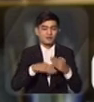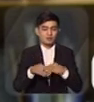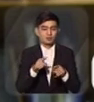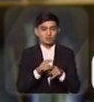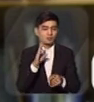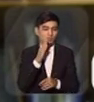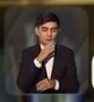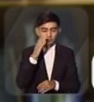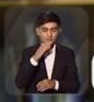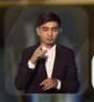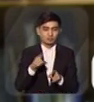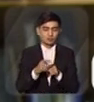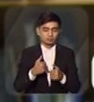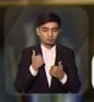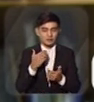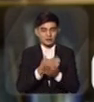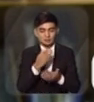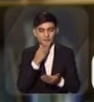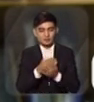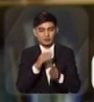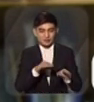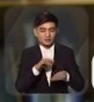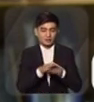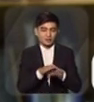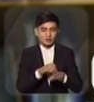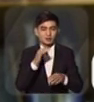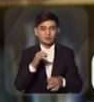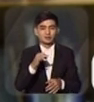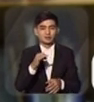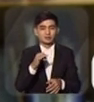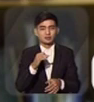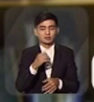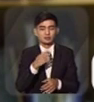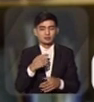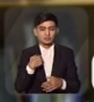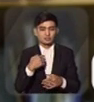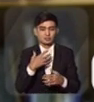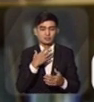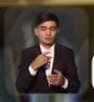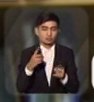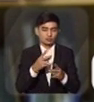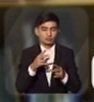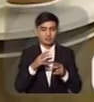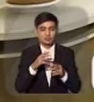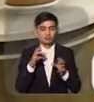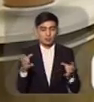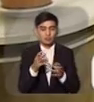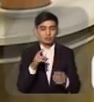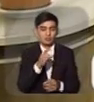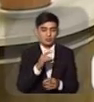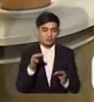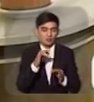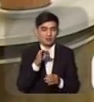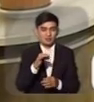стараются сопровождать своих детей. И мы считаем, что прежде всего мы должны заботиться о самом ребенке. В фонде